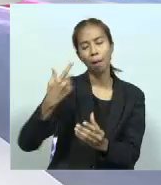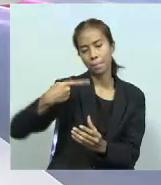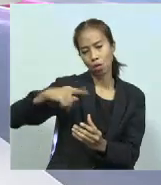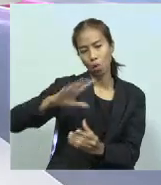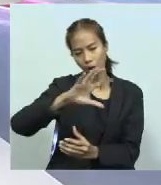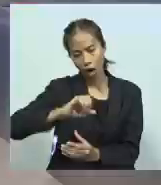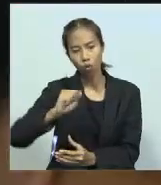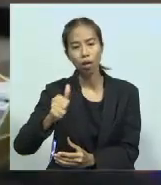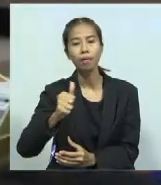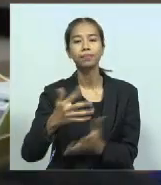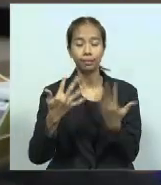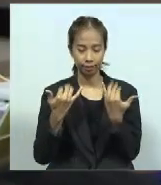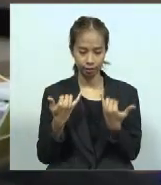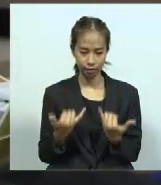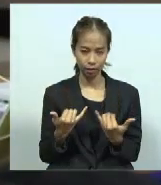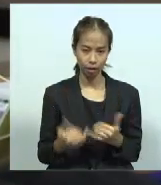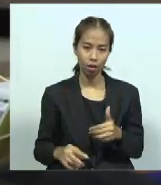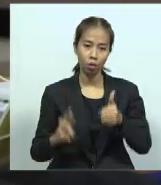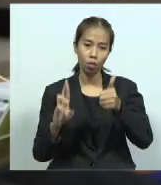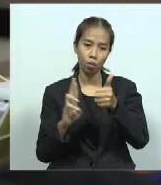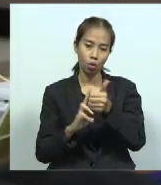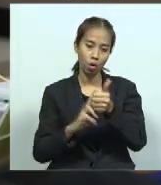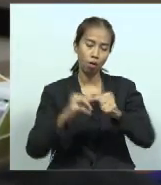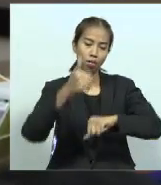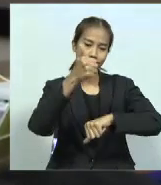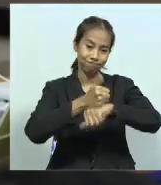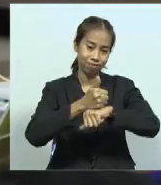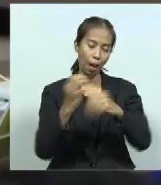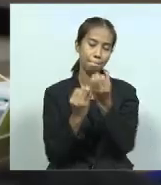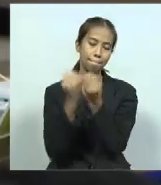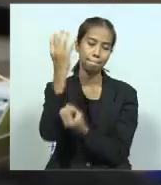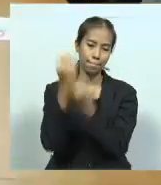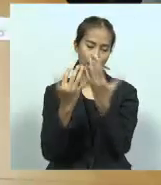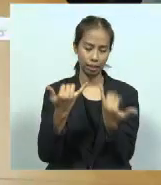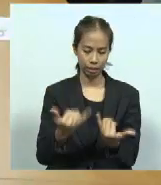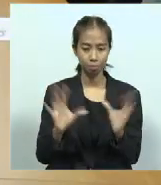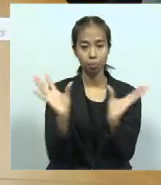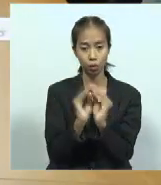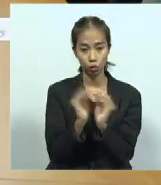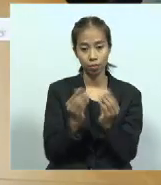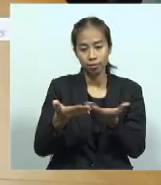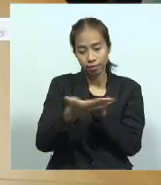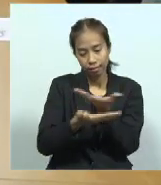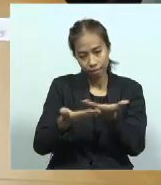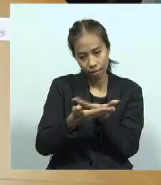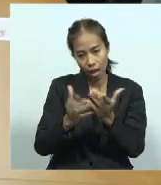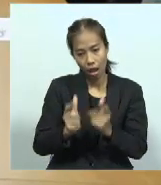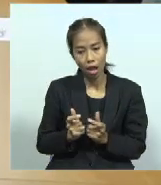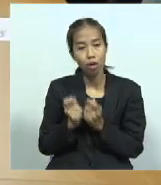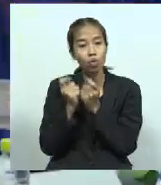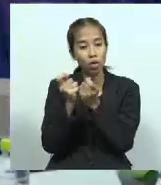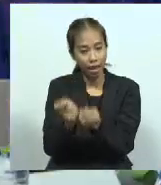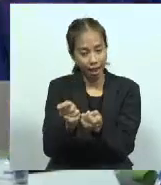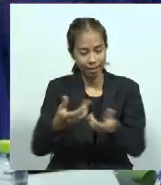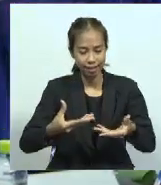ในเรื่องนี้ค่ะนายปรมินทร์วงสุวัฒน์รองอธิบดีกรมป่าไม้ได้มีการประชุมพิจารณาการขออนุญาตใช้